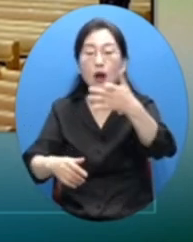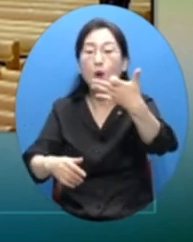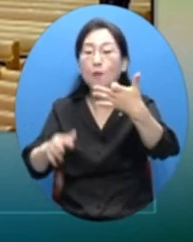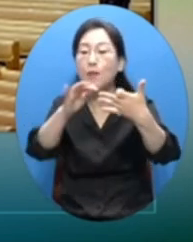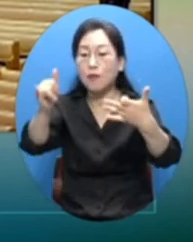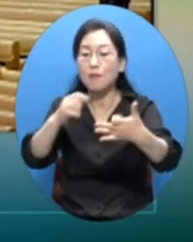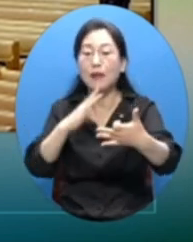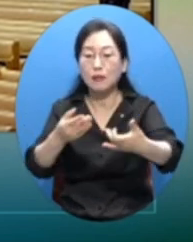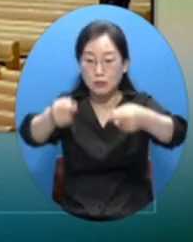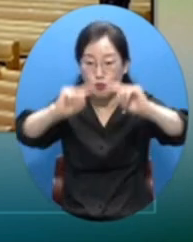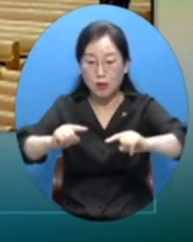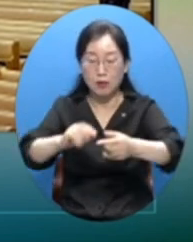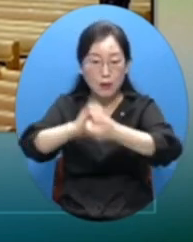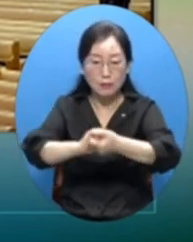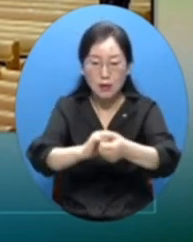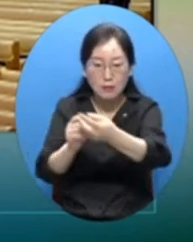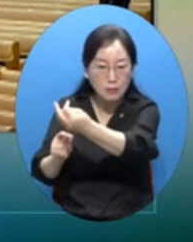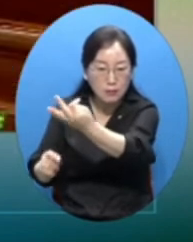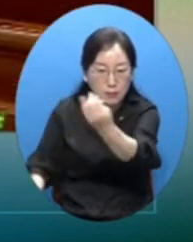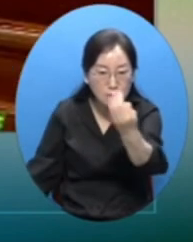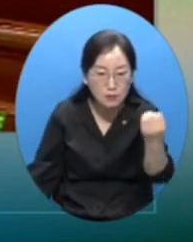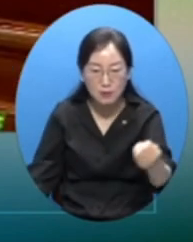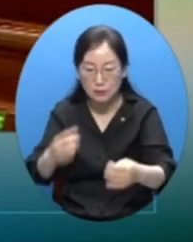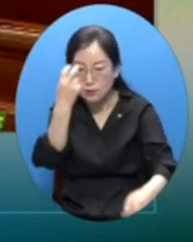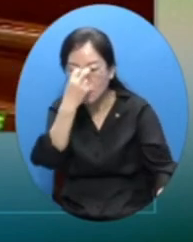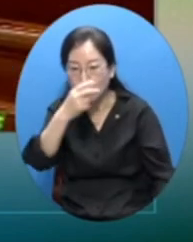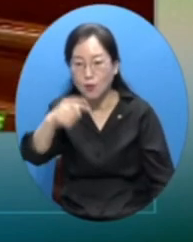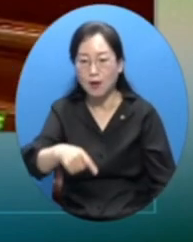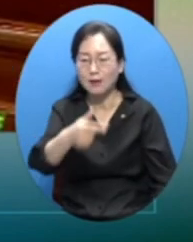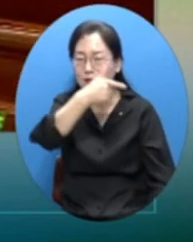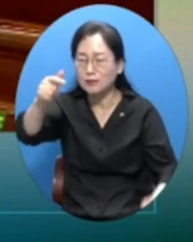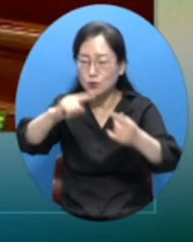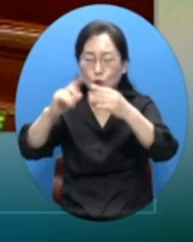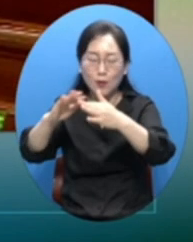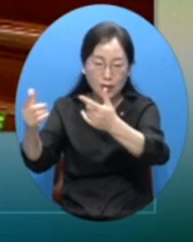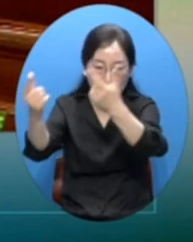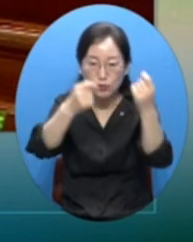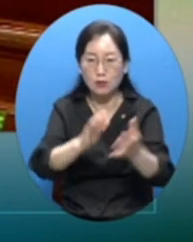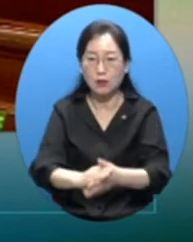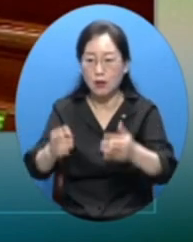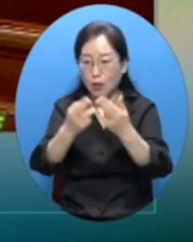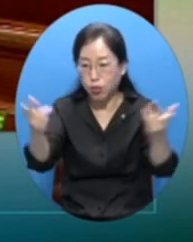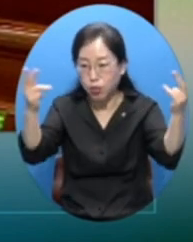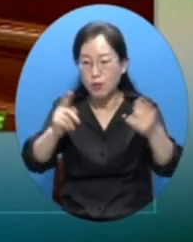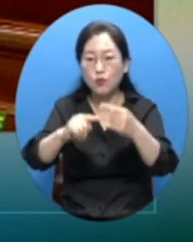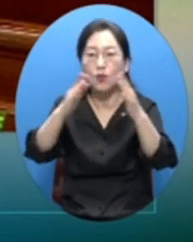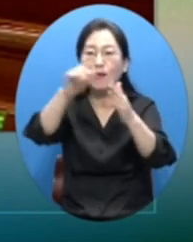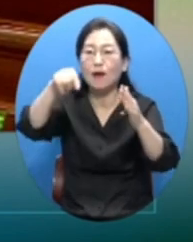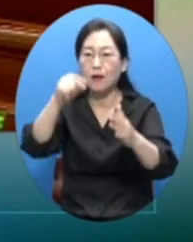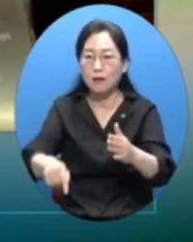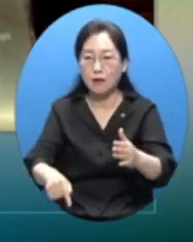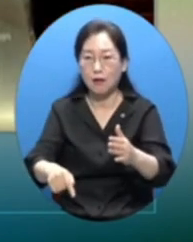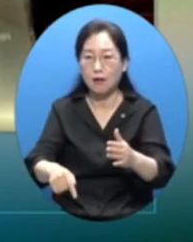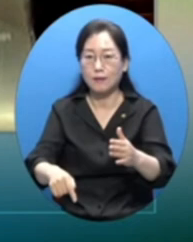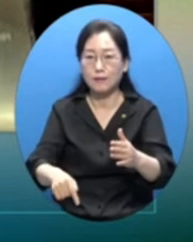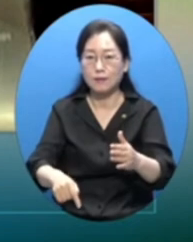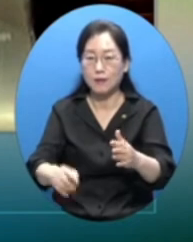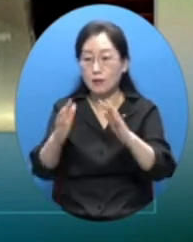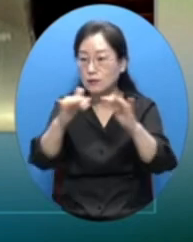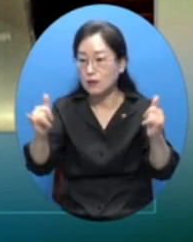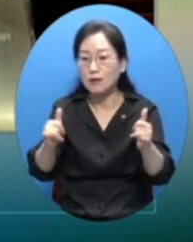쉬어봐요. 우리 교회뿐 아니라 큰 교회들이 다 어려움을 겪었습니다. 텅텅 빈 교회당에 몇 천석이 있는데